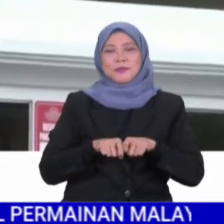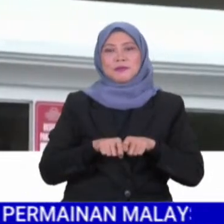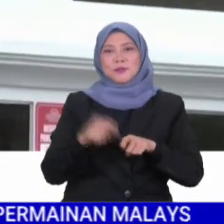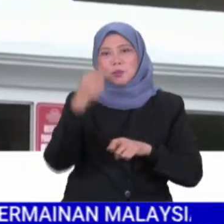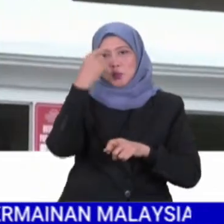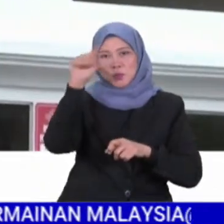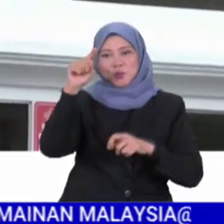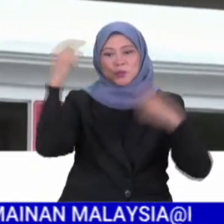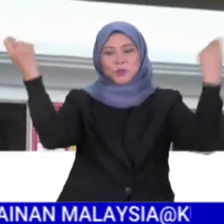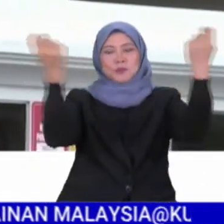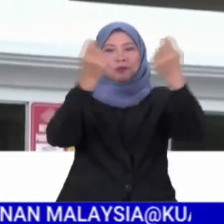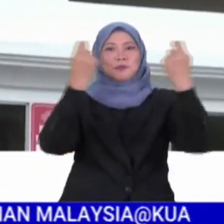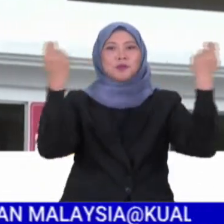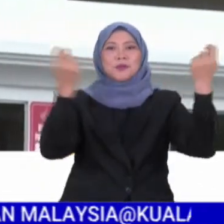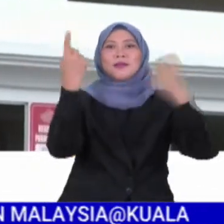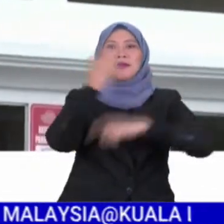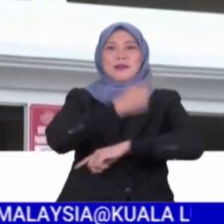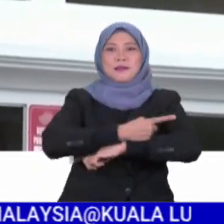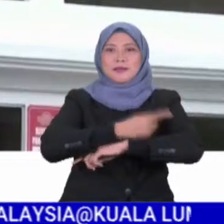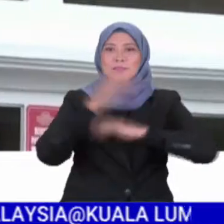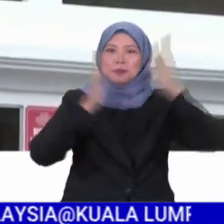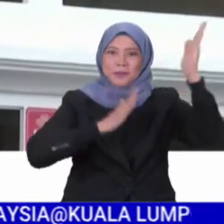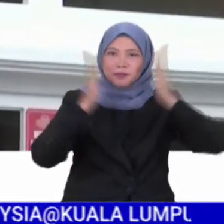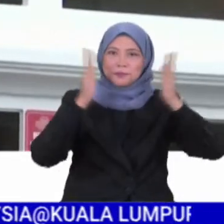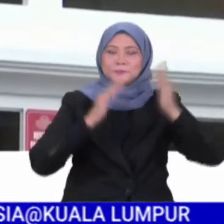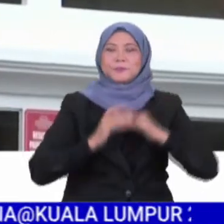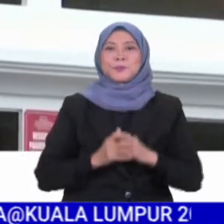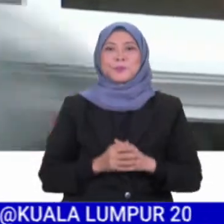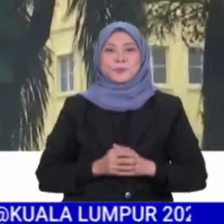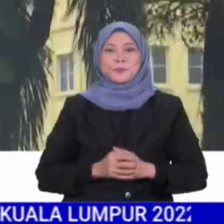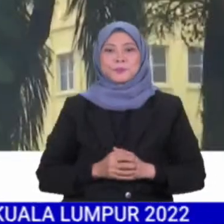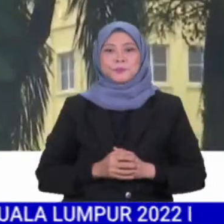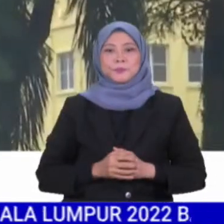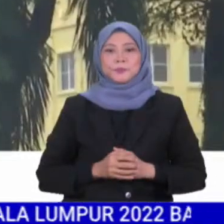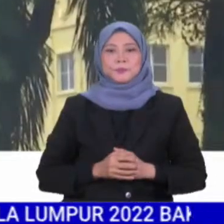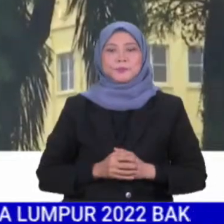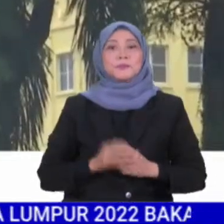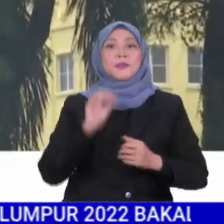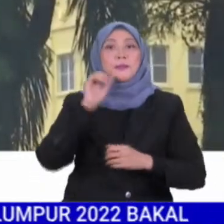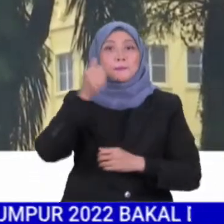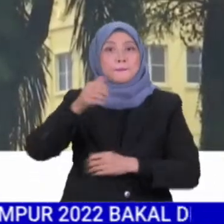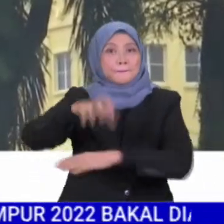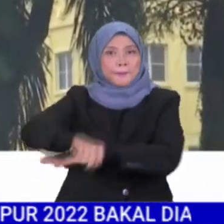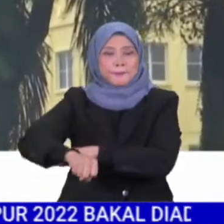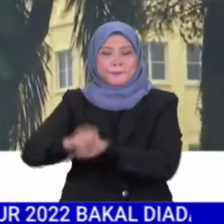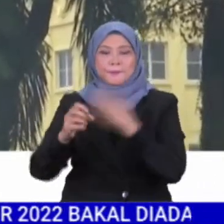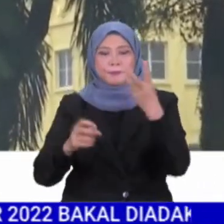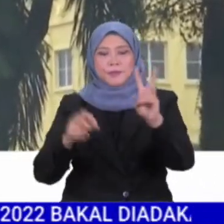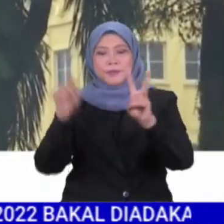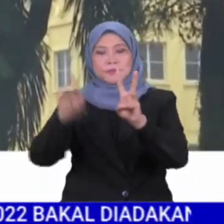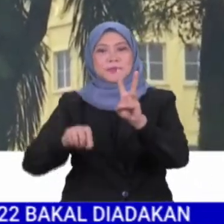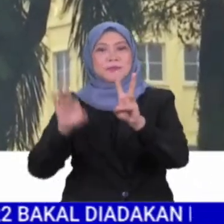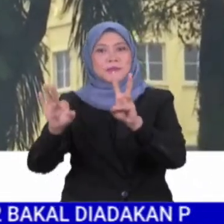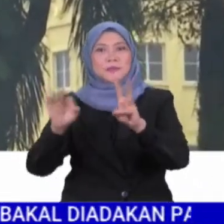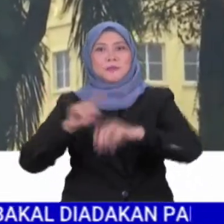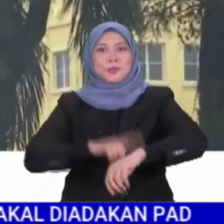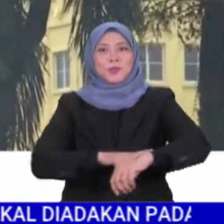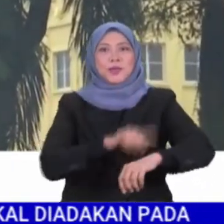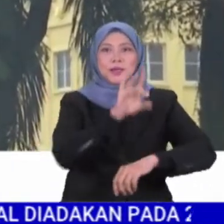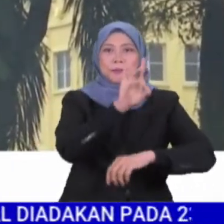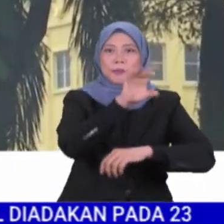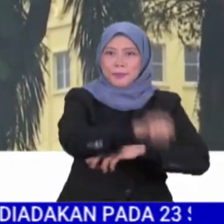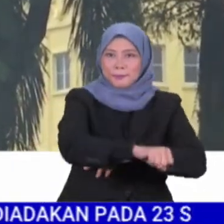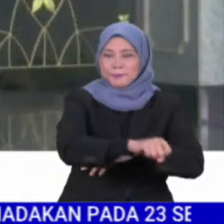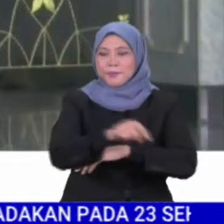lokasi untuk kita menyambut Hari Malaysia. Dan sambutan Hari Malaysia akan diadakan pada malam esok 16 September daripada pukul 8